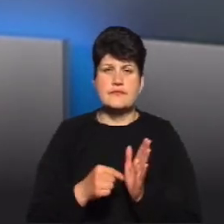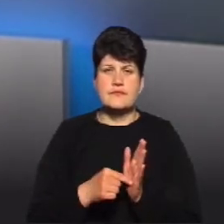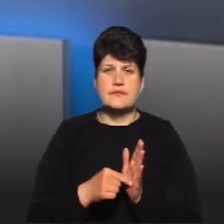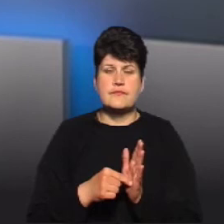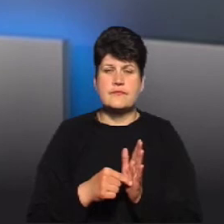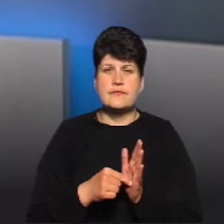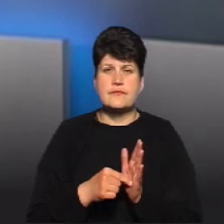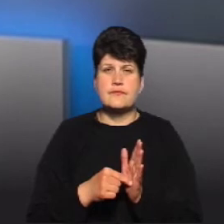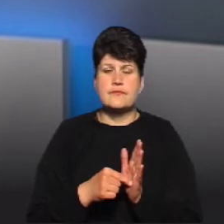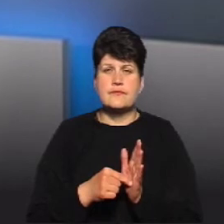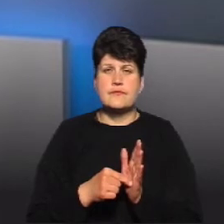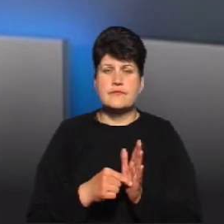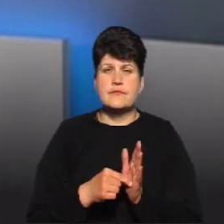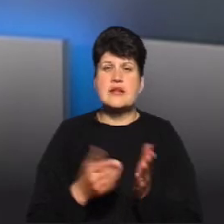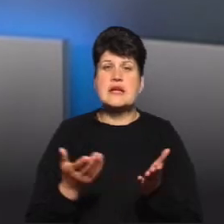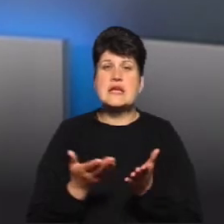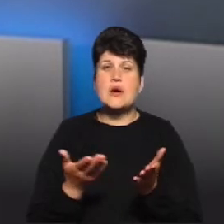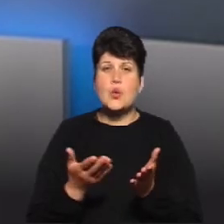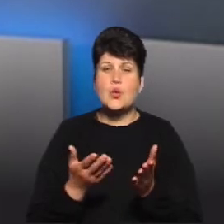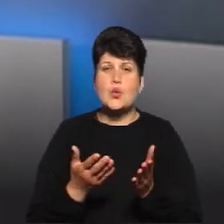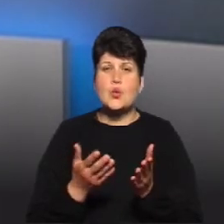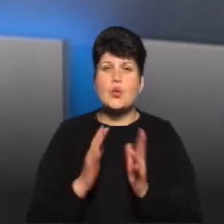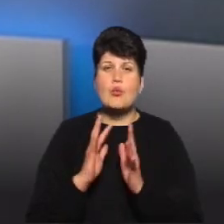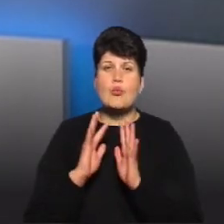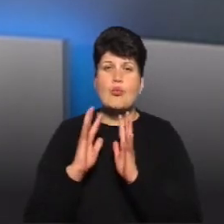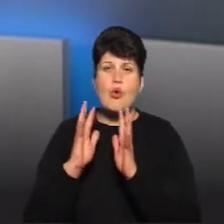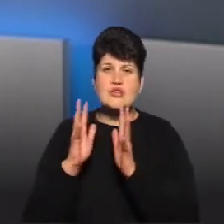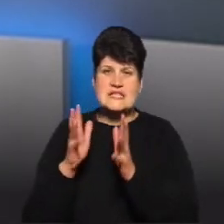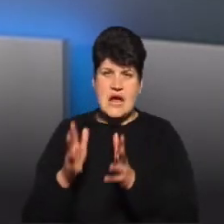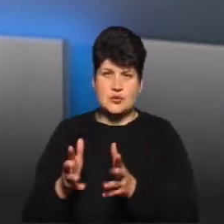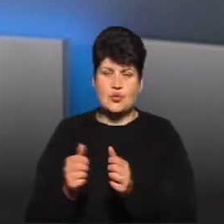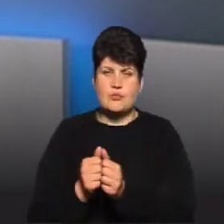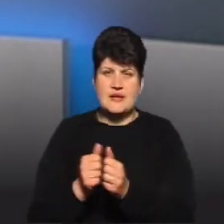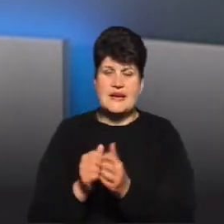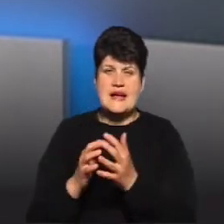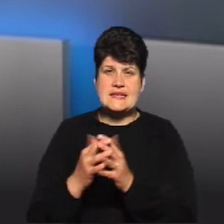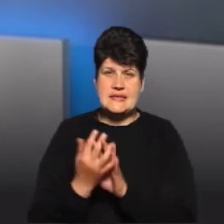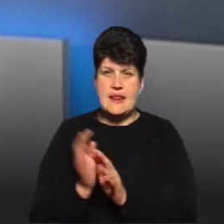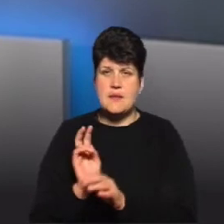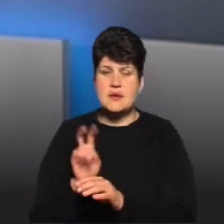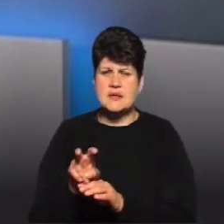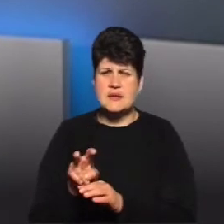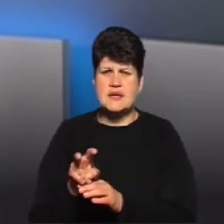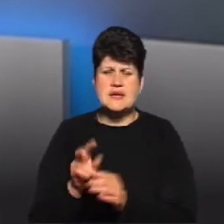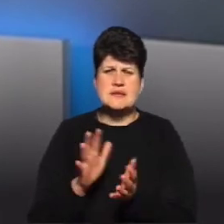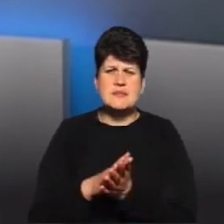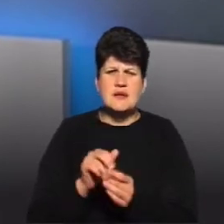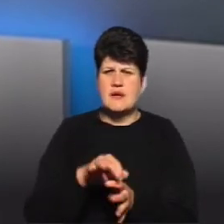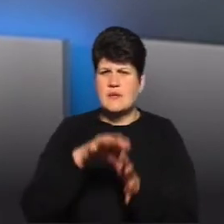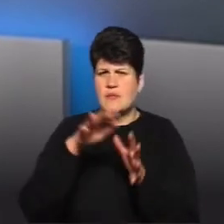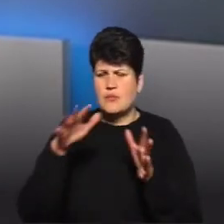в яку посадку біля села не зайде, куча сміття звозиться скрізь мені. Хто цим